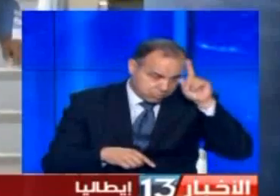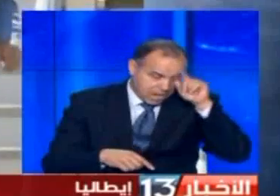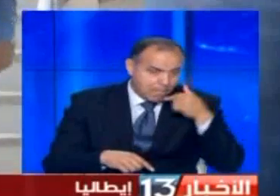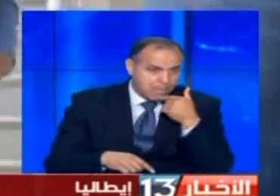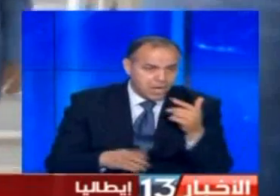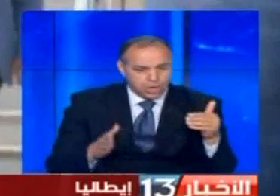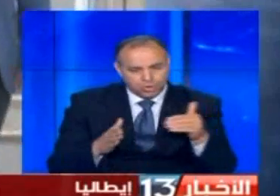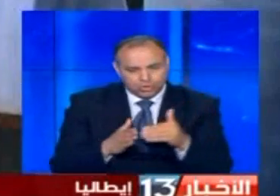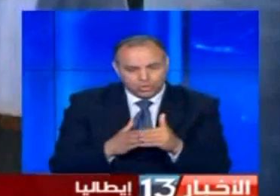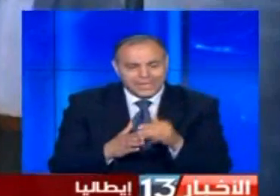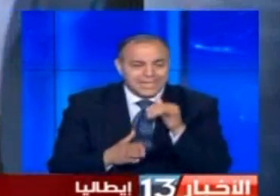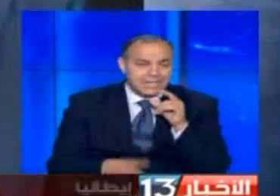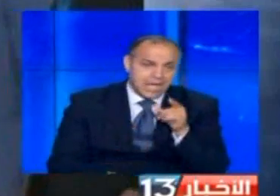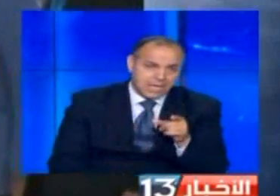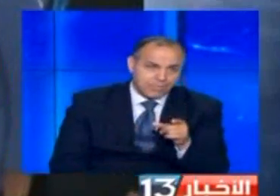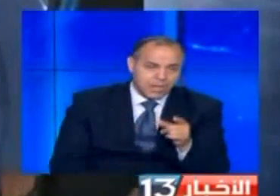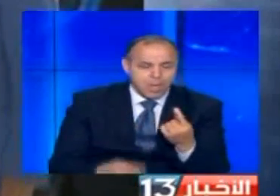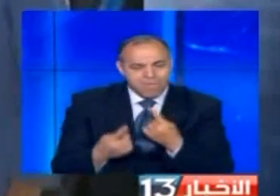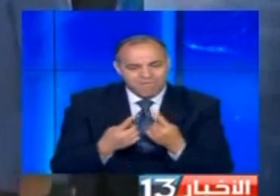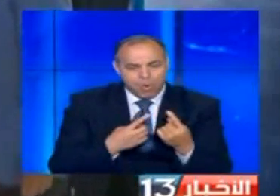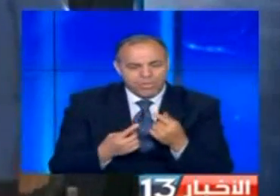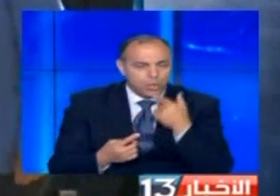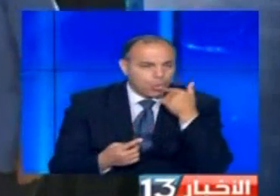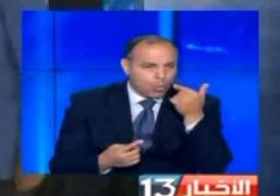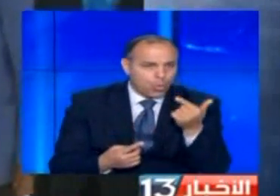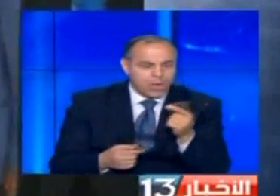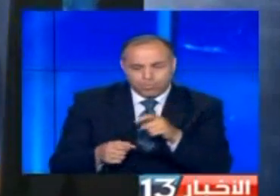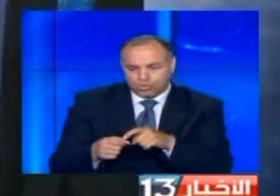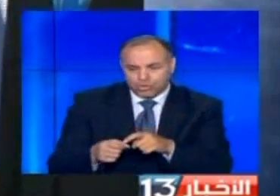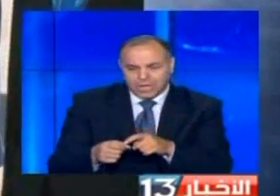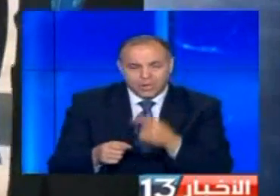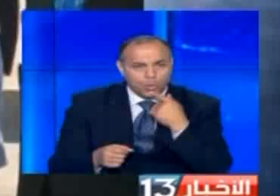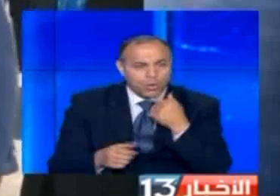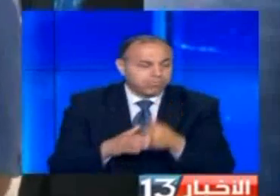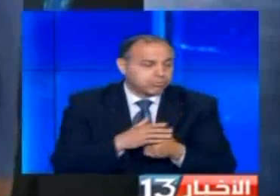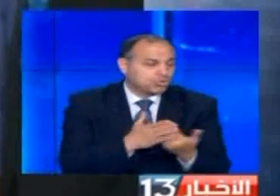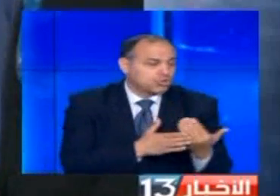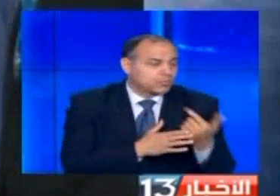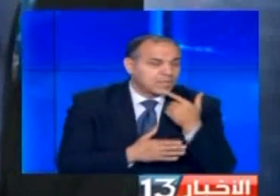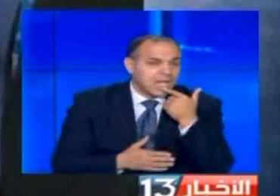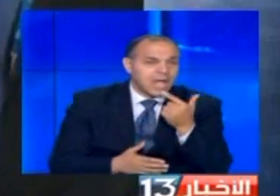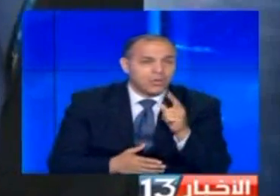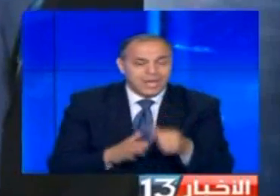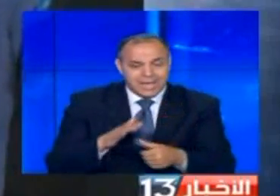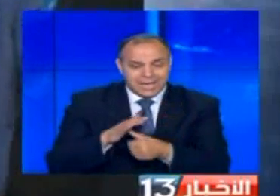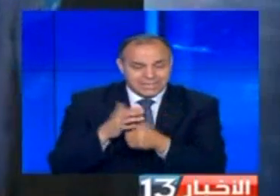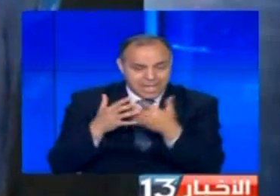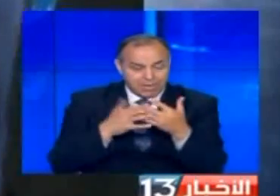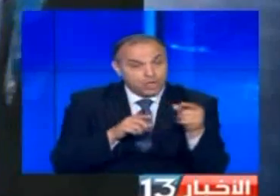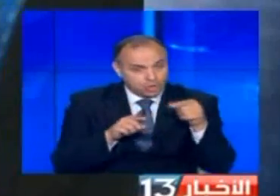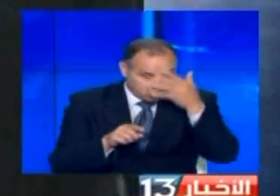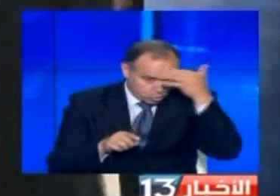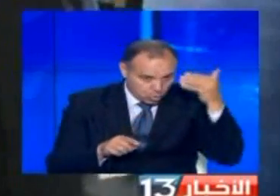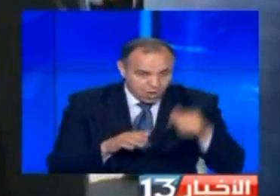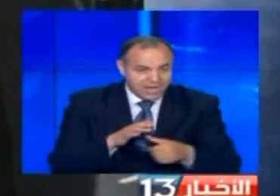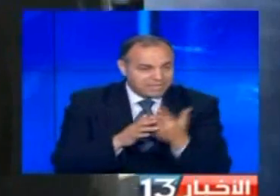التي وصلت الى سقل الى مفاوضات صعبه في ظل مشاركه اربع قاده جدد على غرار الرئيس الامريكي دونالد ترامب